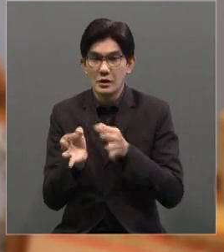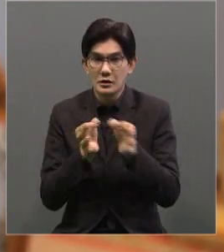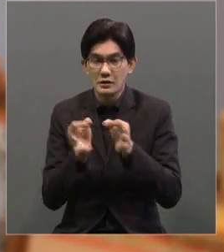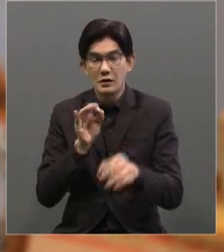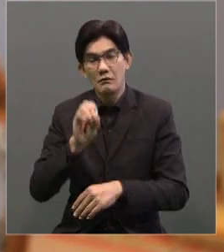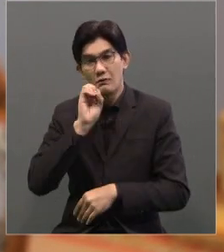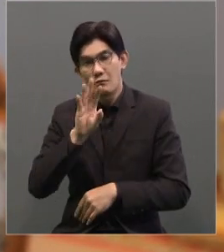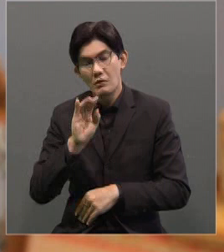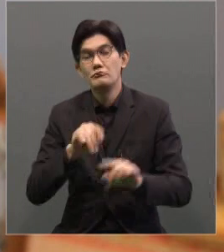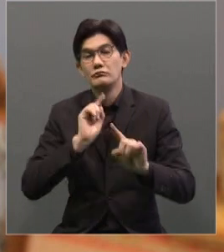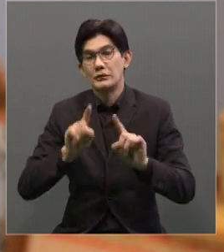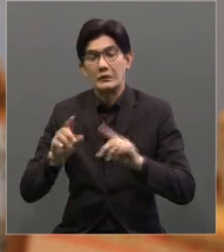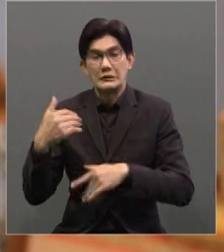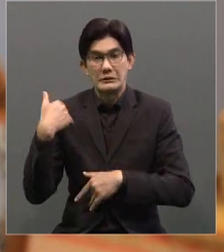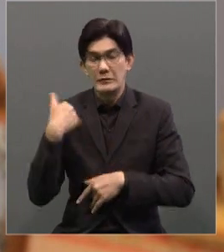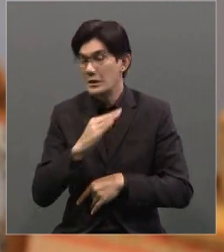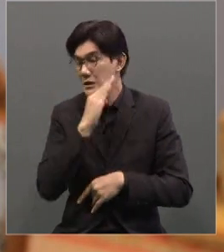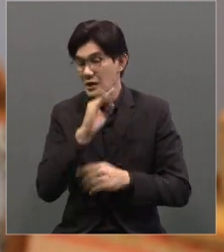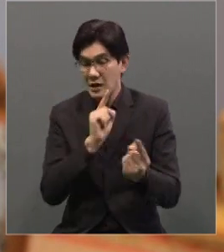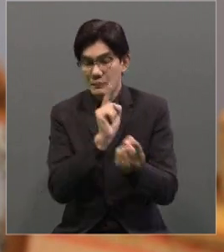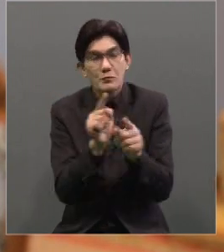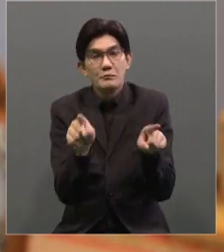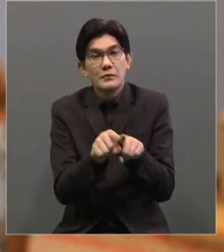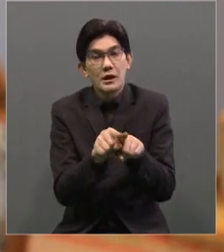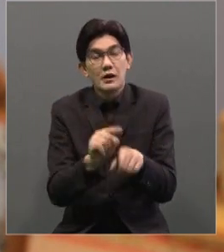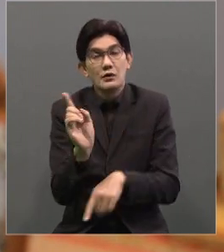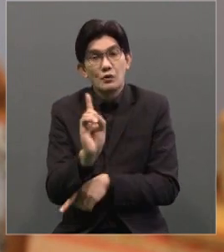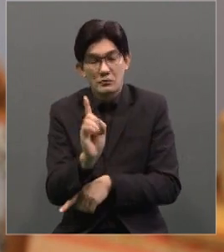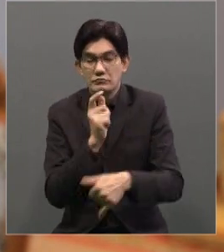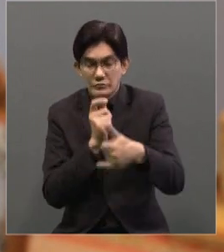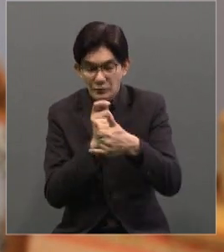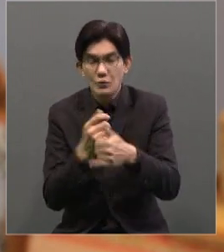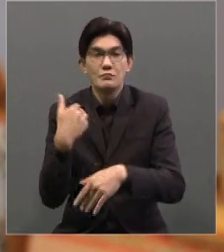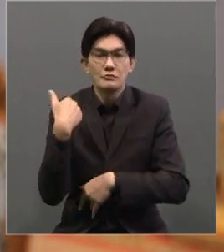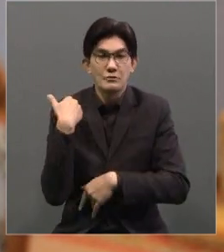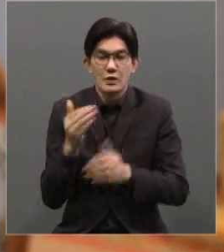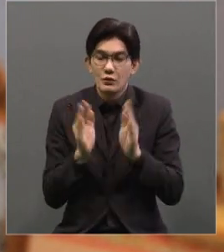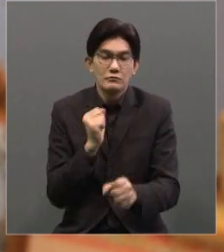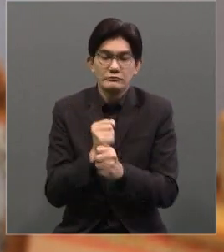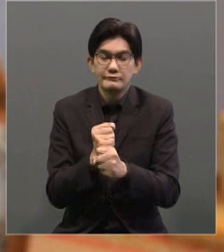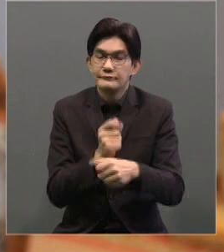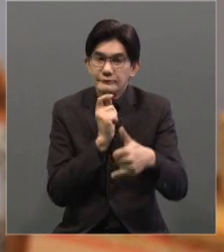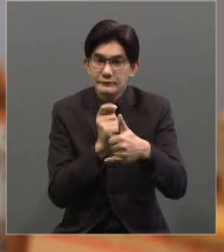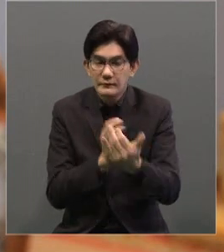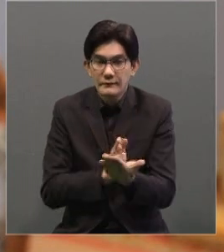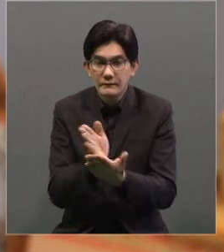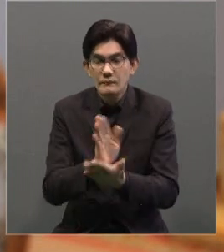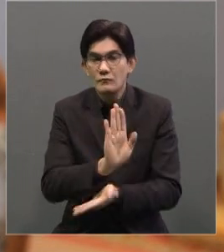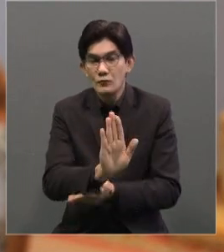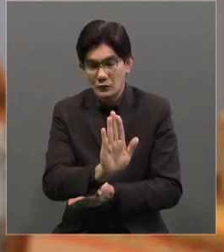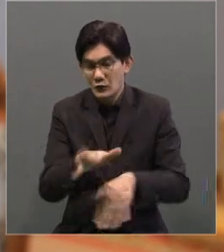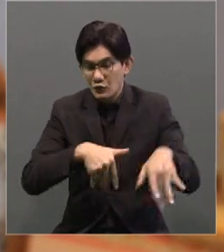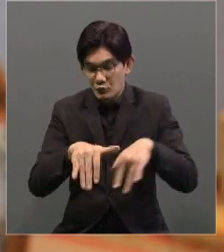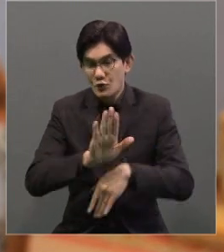ำชับแล้วก็ถ้ามีกรณีเช่นนี้เกิดขึ้นเองนี่ก็จะต้องถูกสอบสวนทั้งฝ่ายท้องที่ท้องถิ่นนะครับโดยเฉพาะฝ่ายท้องถิ่นเองเ